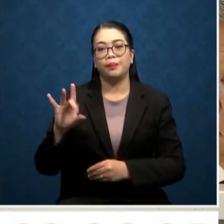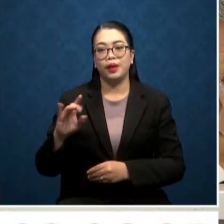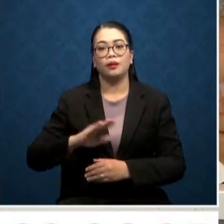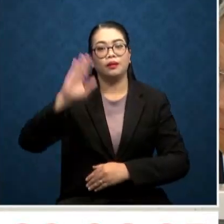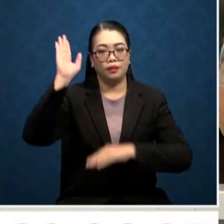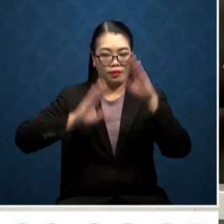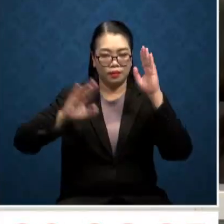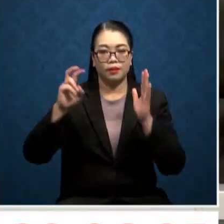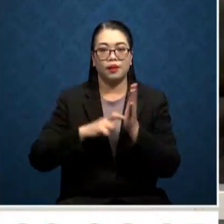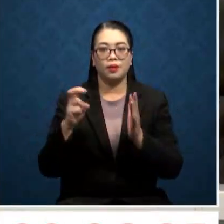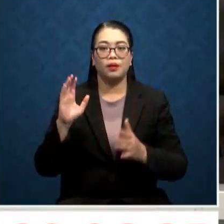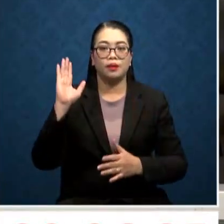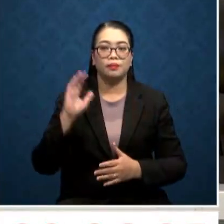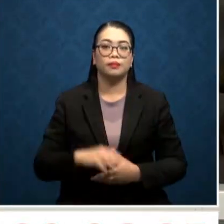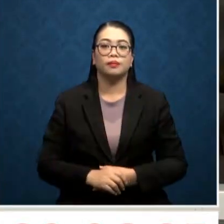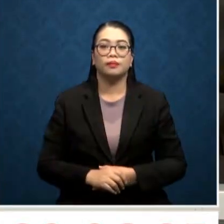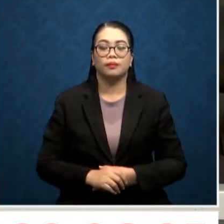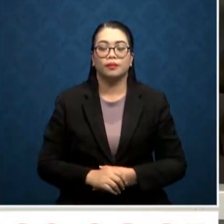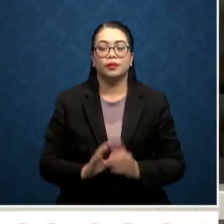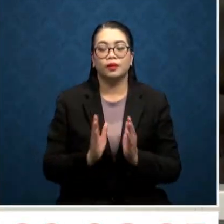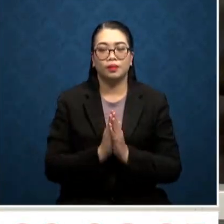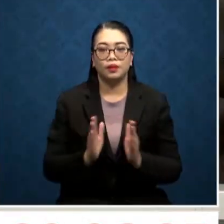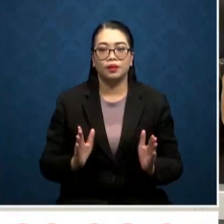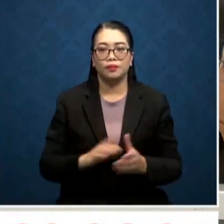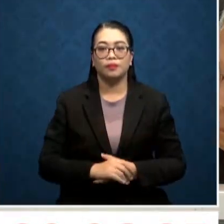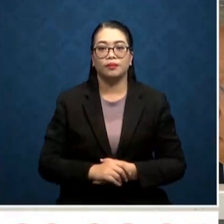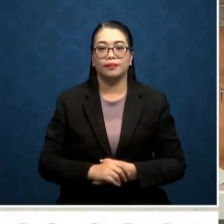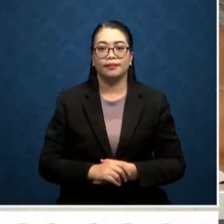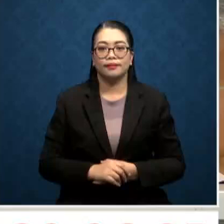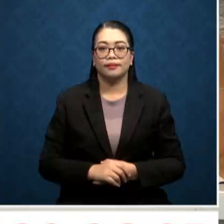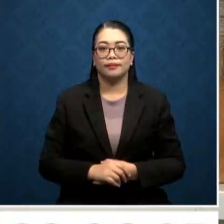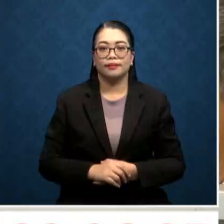ด้วยครับขอบคุณครับ